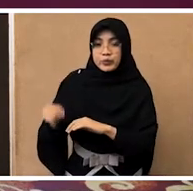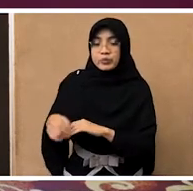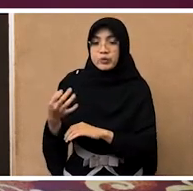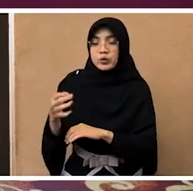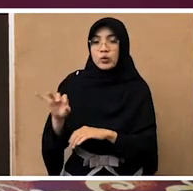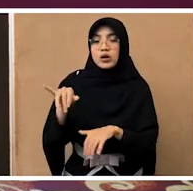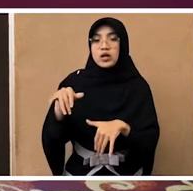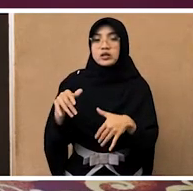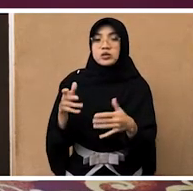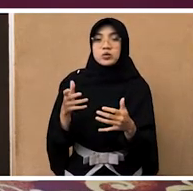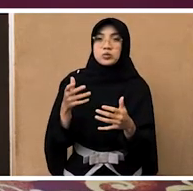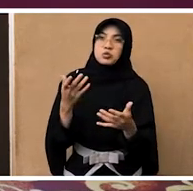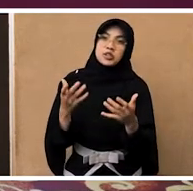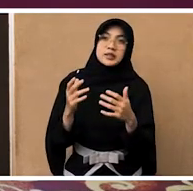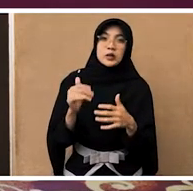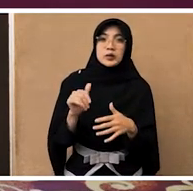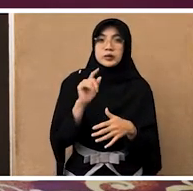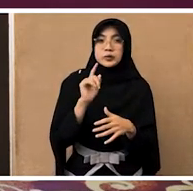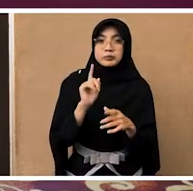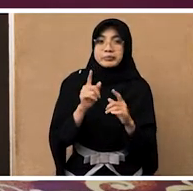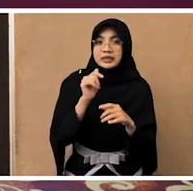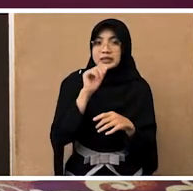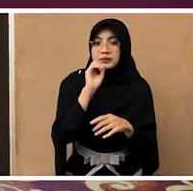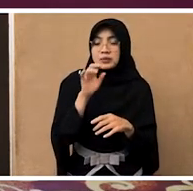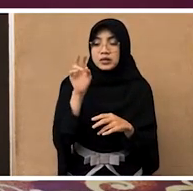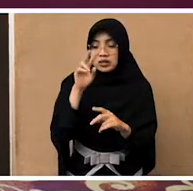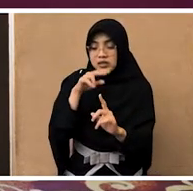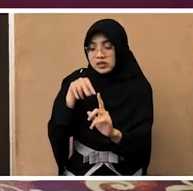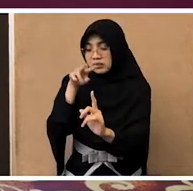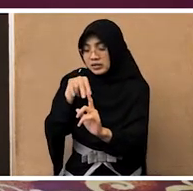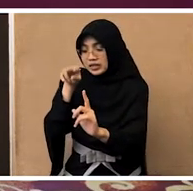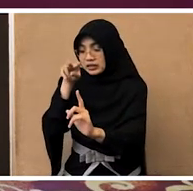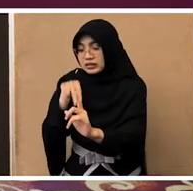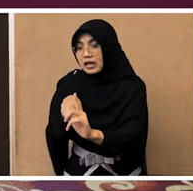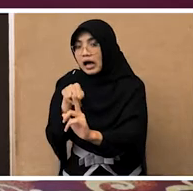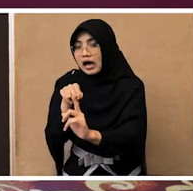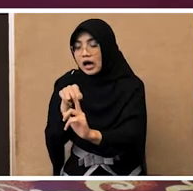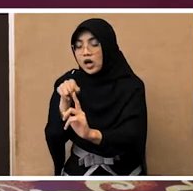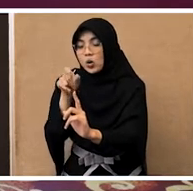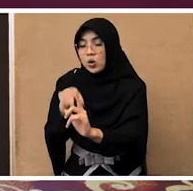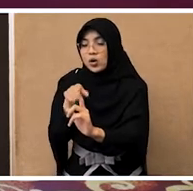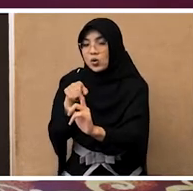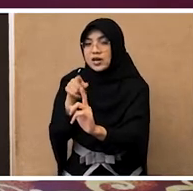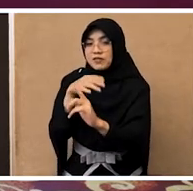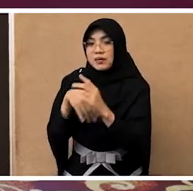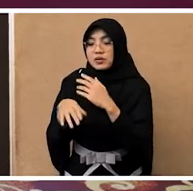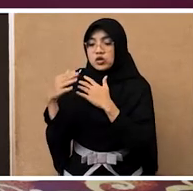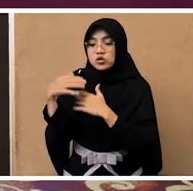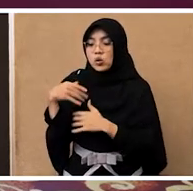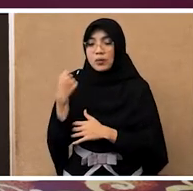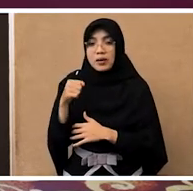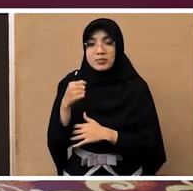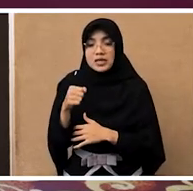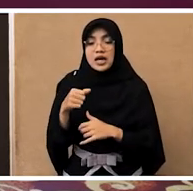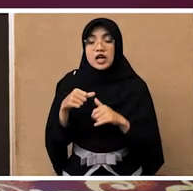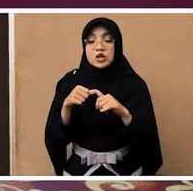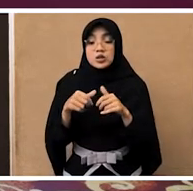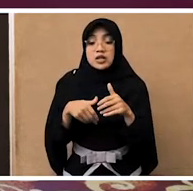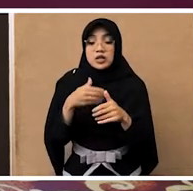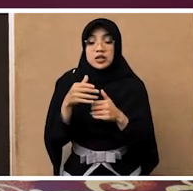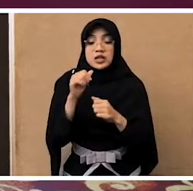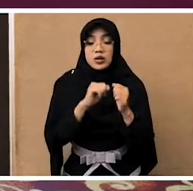dia Misalkan dikatakan apa namanya pas ee diperiksa kemudian di misalkan eee defabel tadi ya enggak bisa bertanggung jawab lalu kemudian